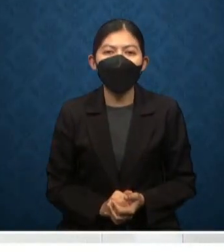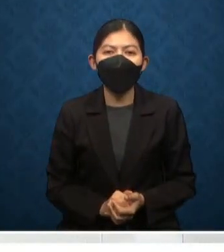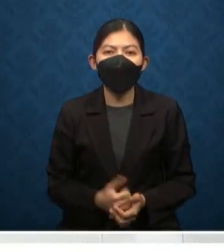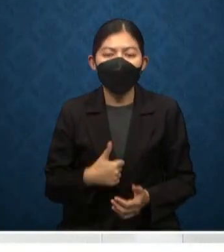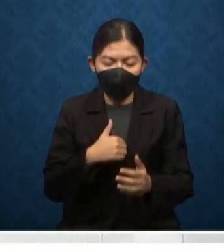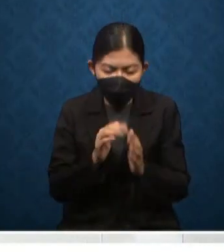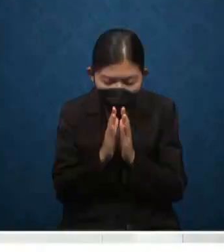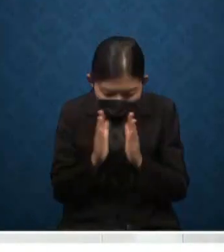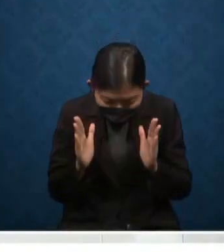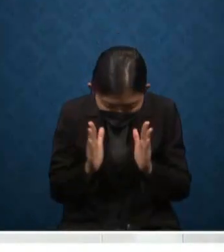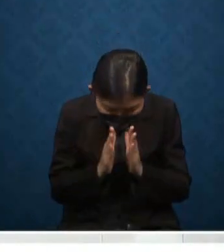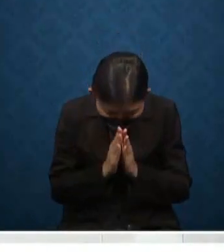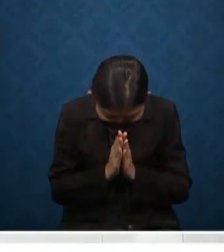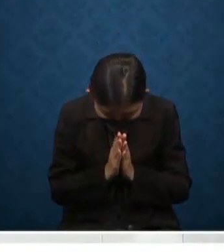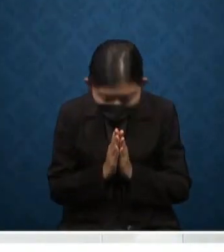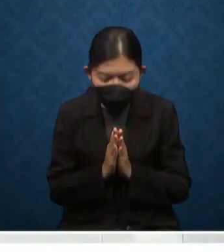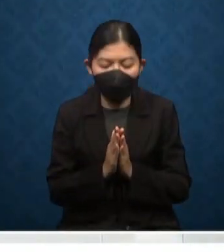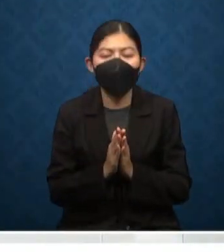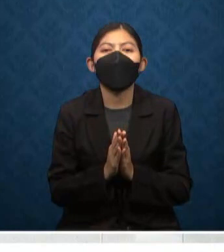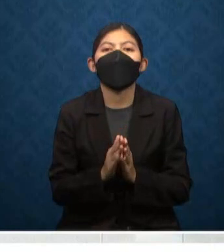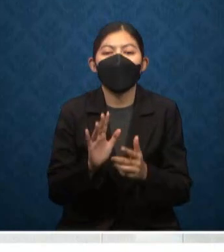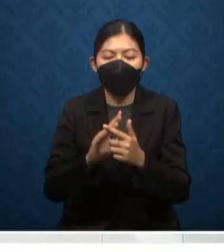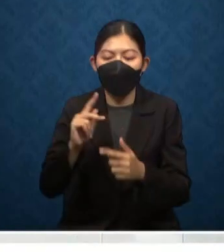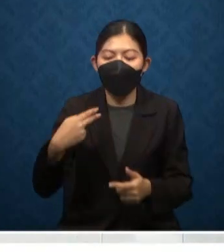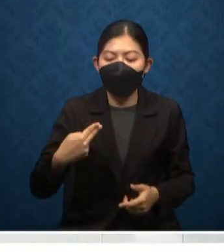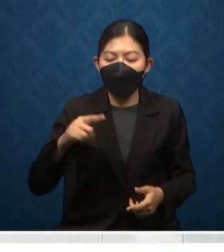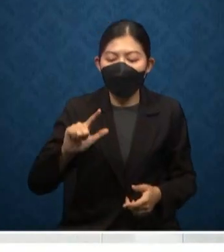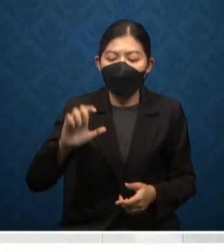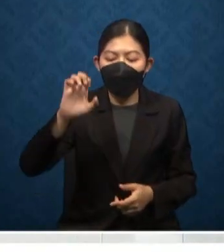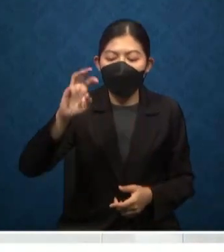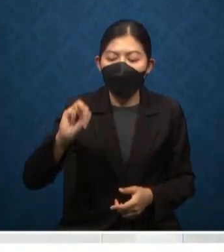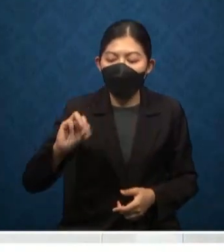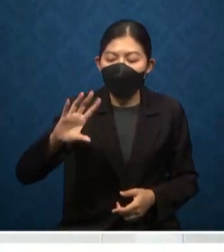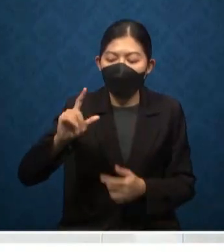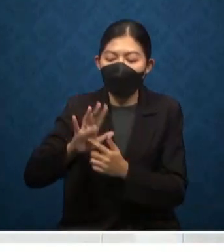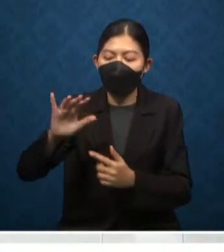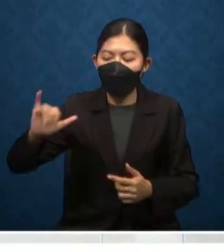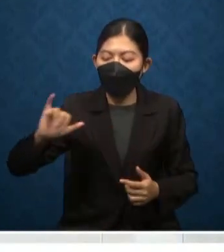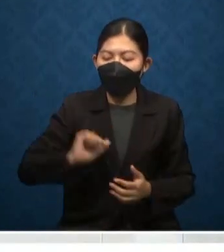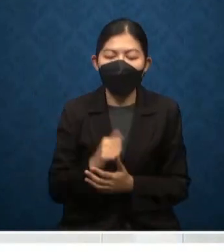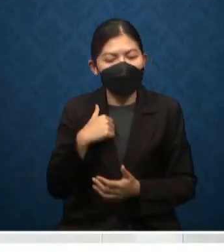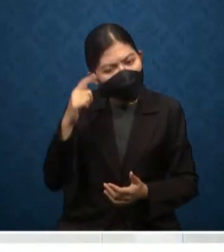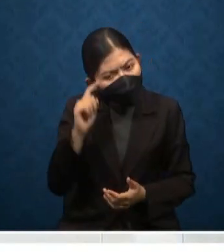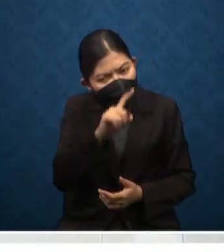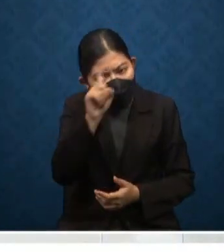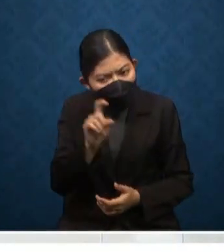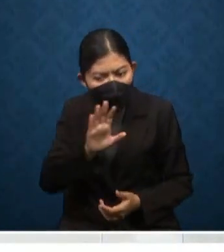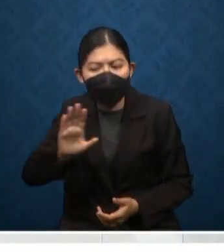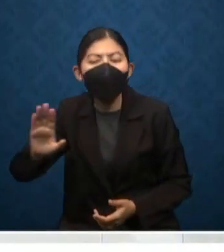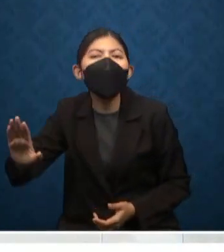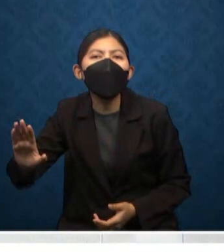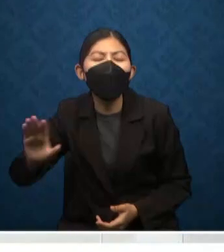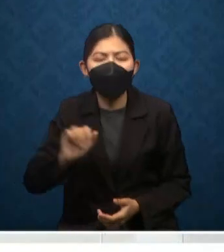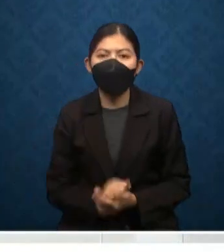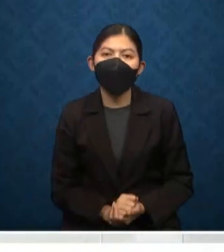อบคุณท่านอาจารย์เฉลิมชัยครับในข้อสังเกตของท่านผมต้องขออนุญาตอย่างนี้นะครับว่